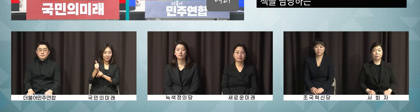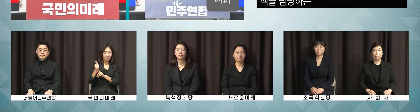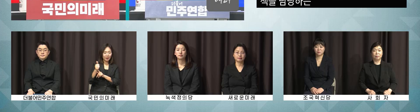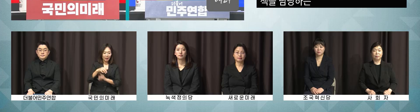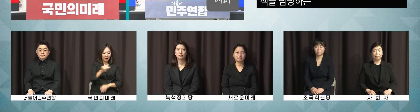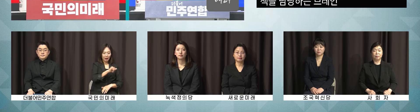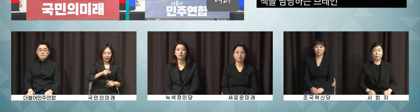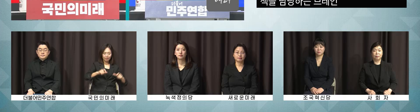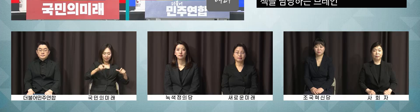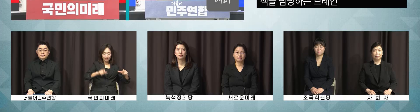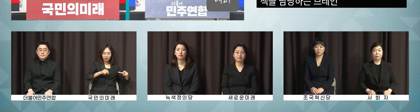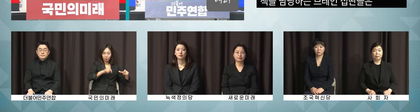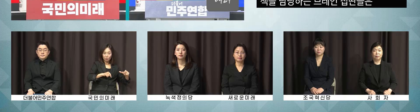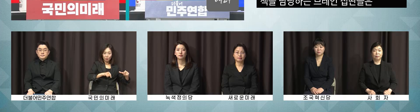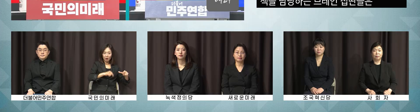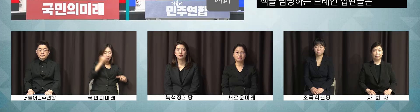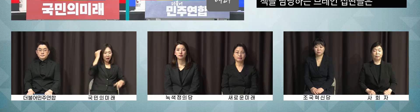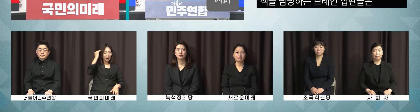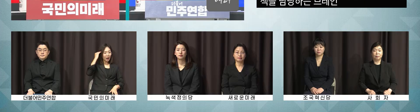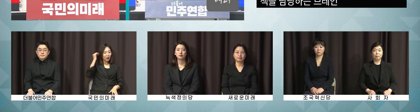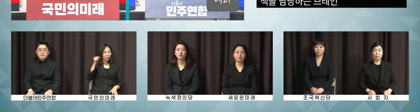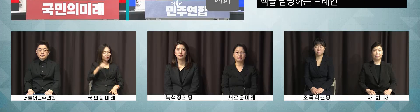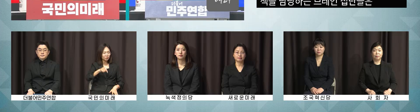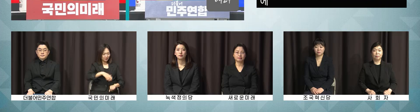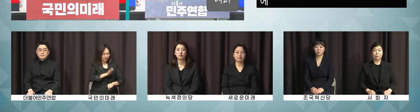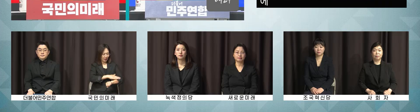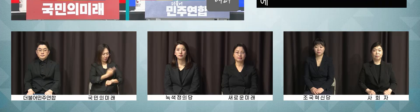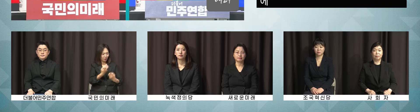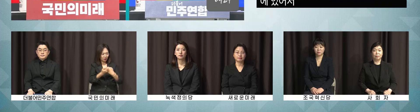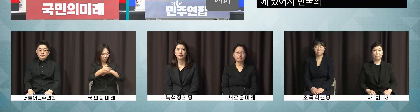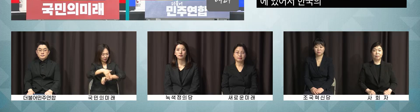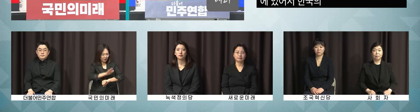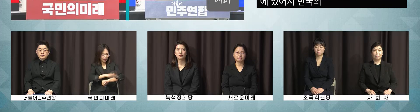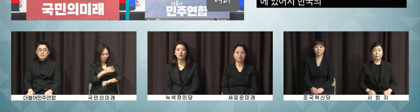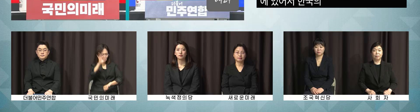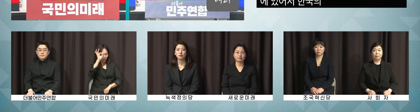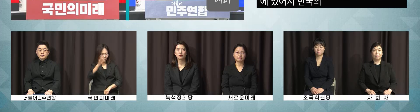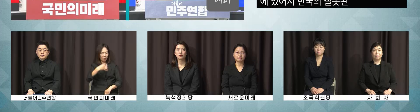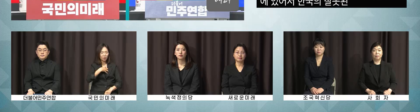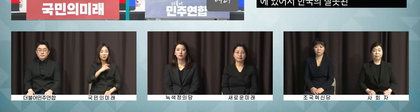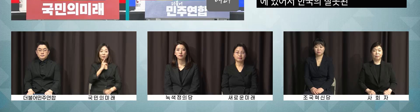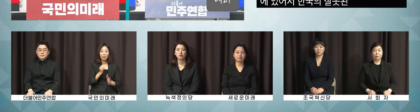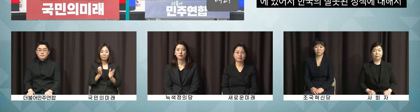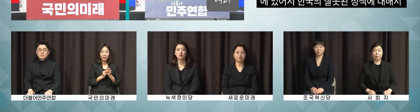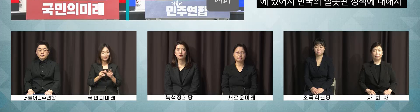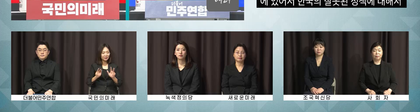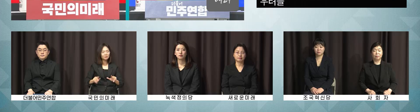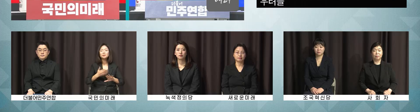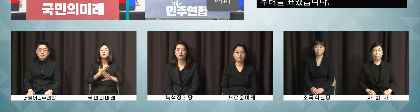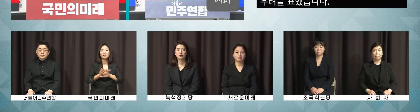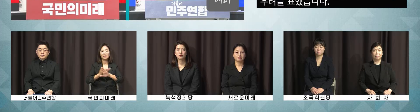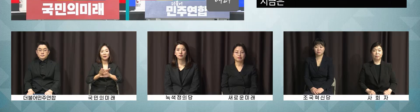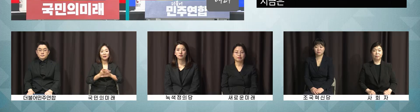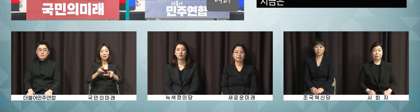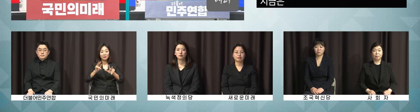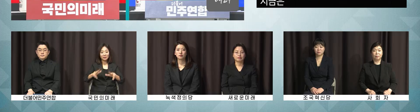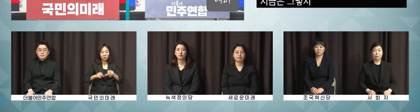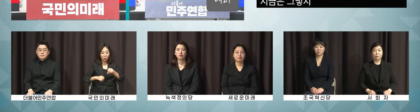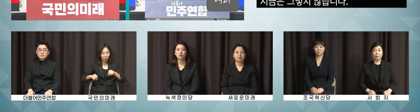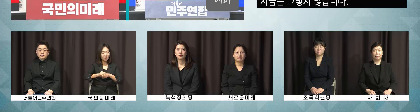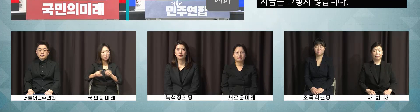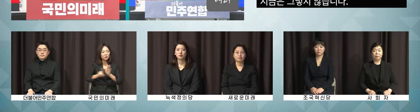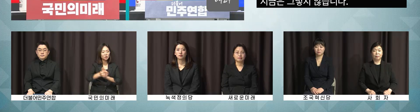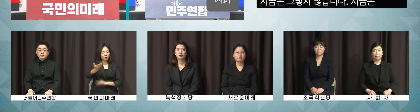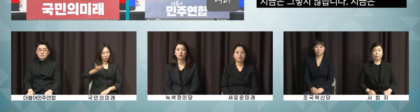모두 한반도에 있어서 한국의 잘못된 정책에 대해서 우려를 표명했습니다. 지금은 그렇지 않습니다. 지금은 오히려